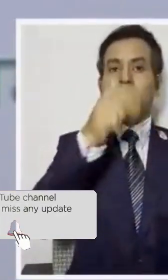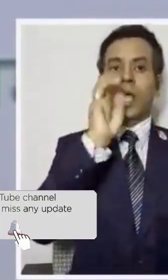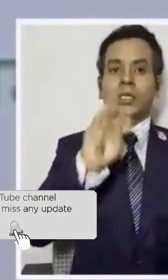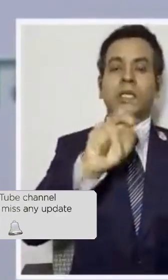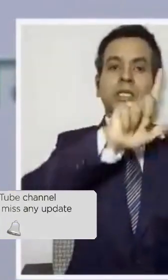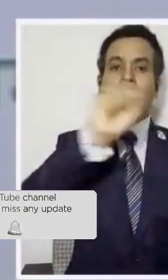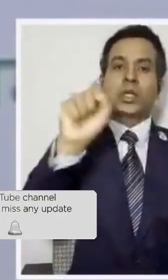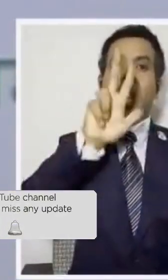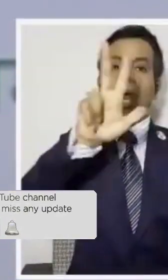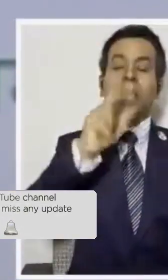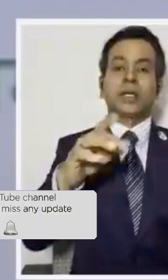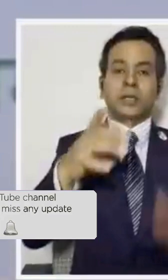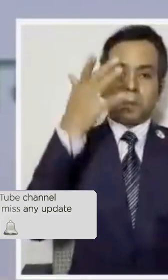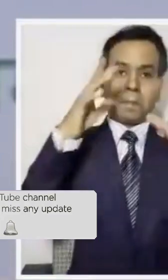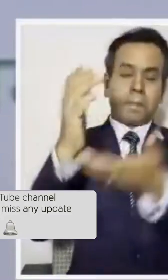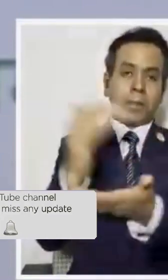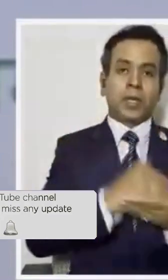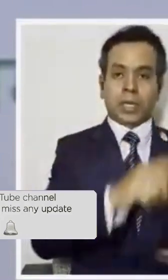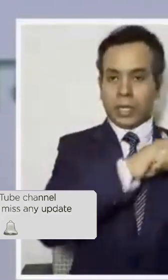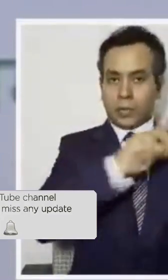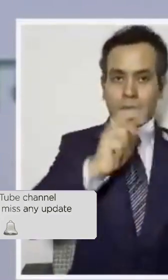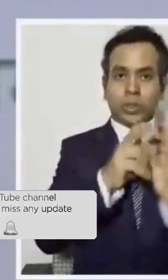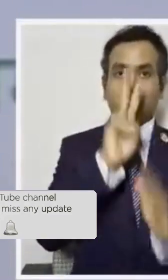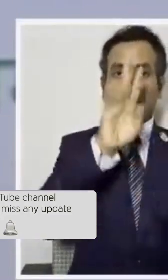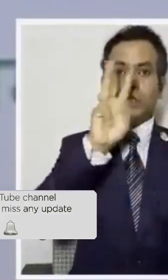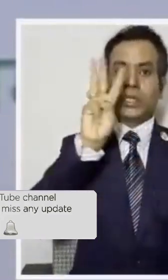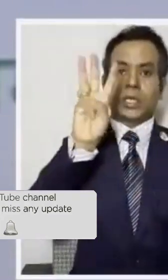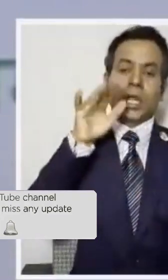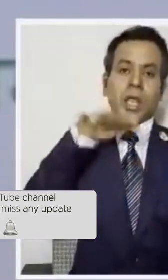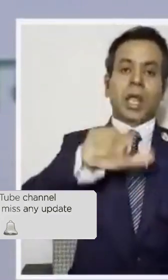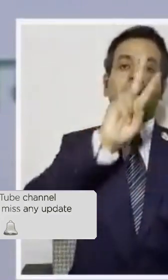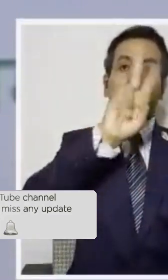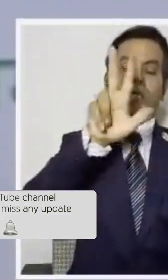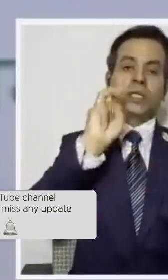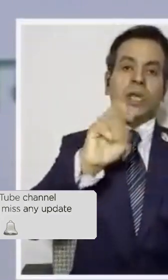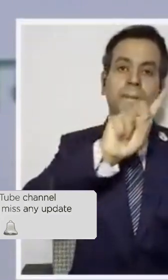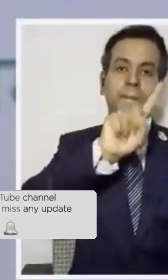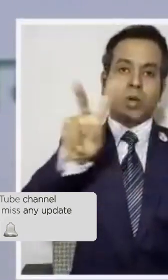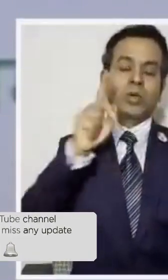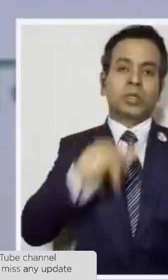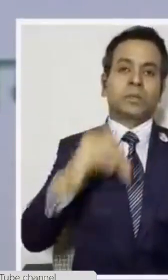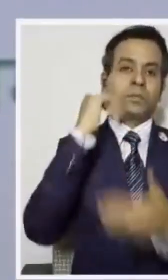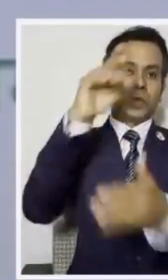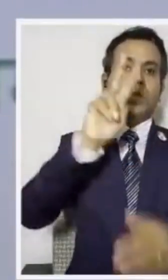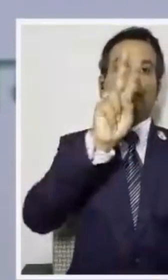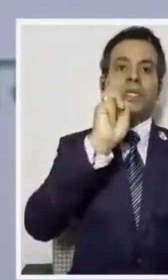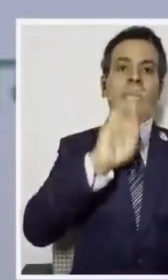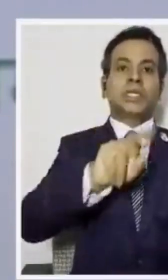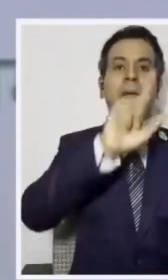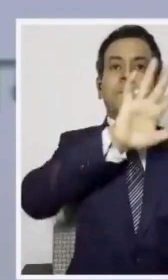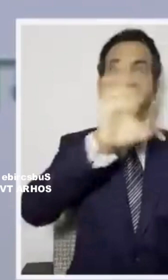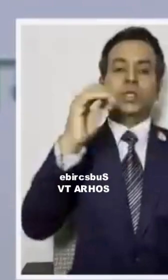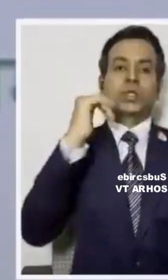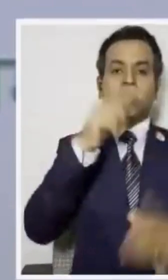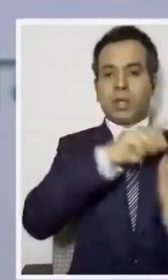হয়েছে 24 ঘন্টায় 20,500টি এবং এ পর্যন্ত 19,36,272টি। বর্তমানে মজুদ আছে